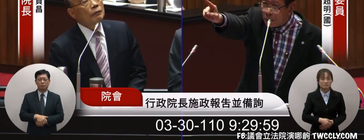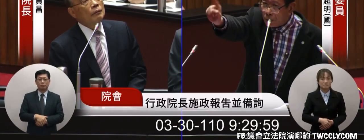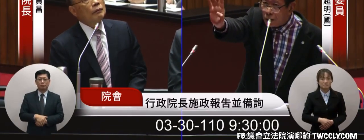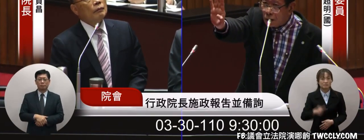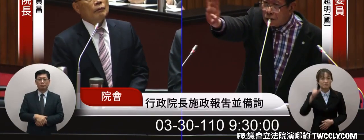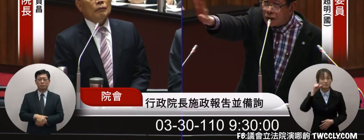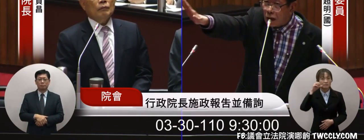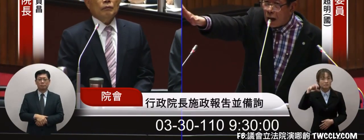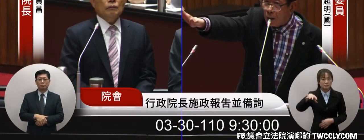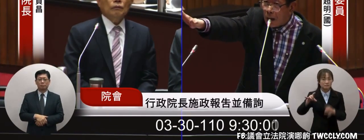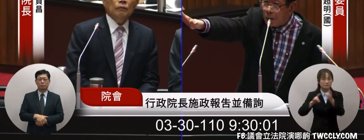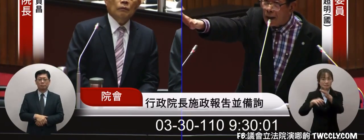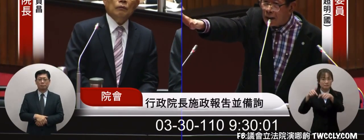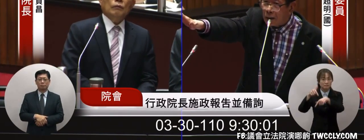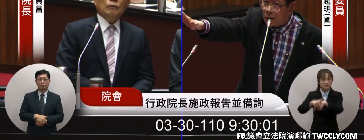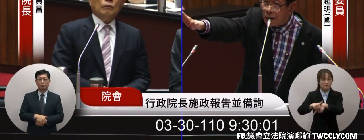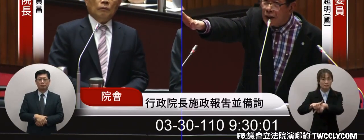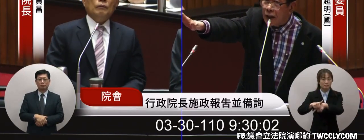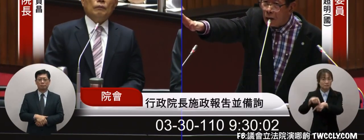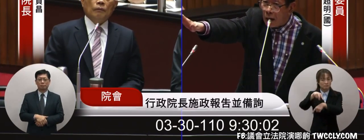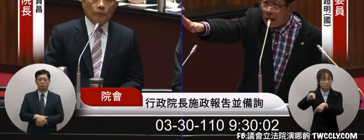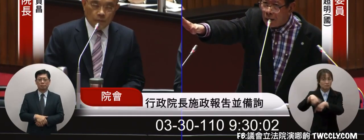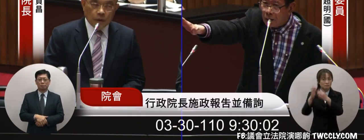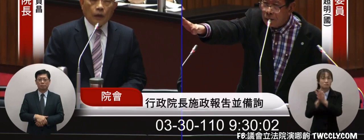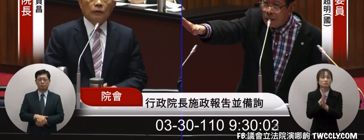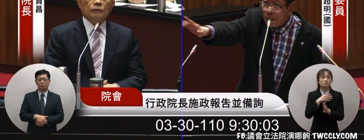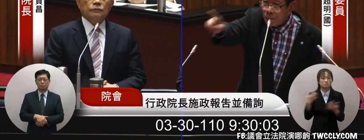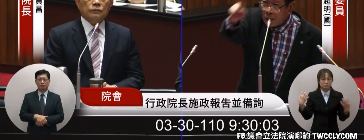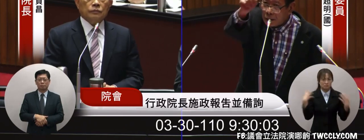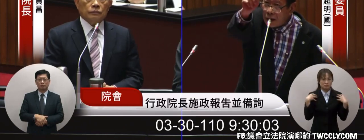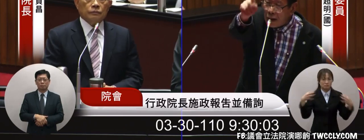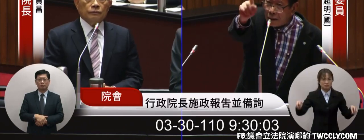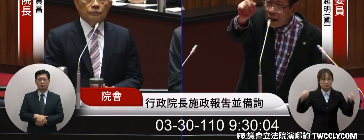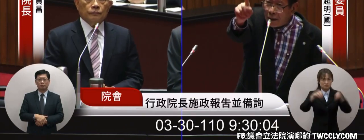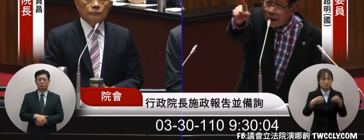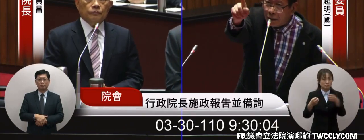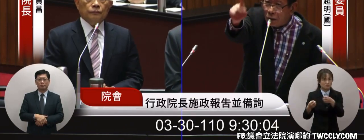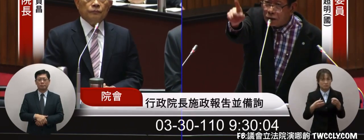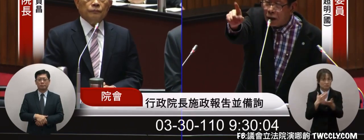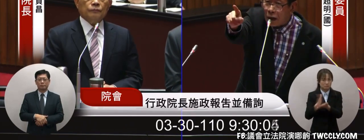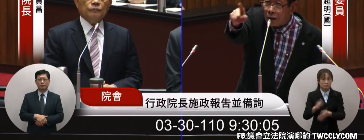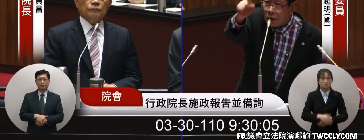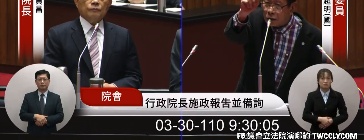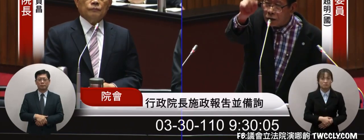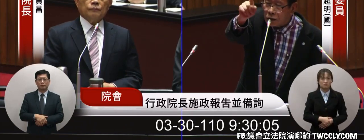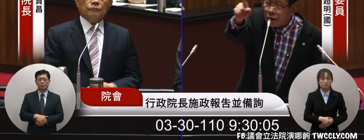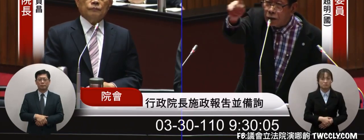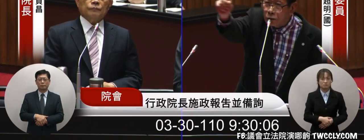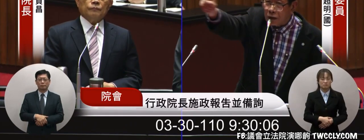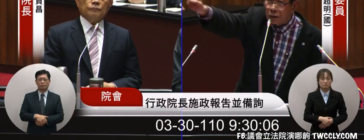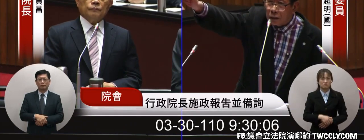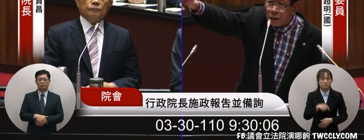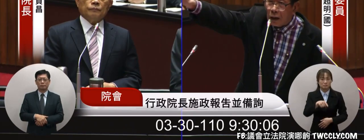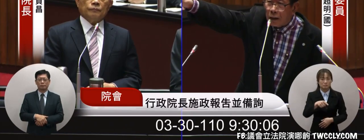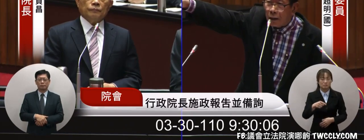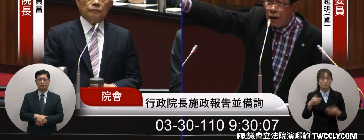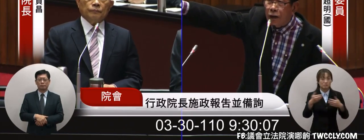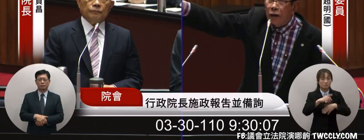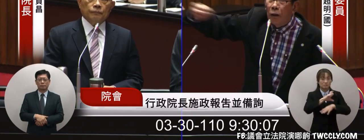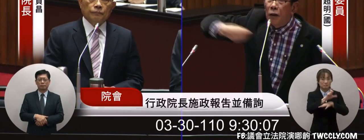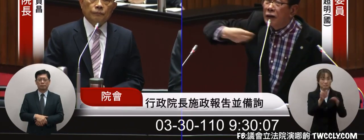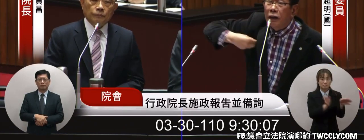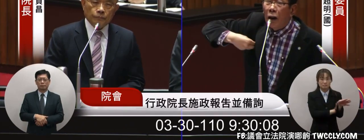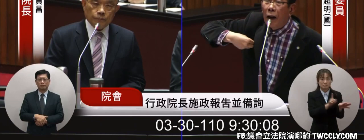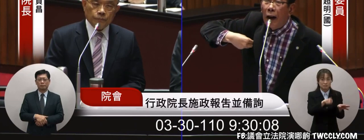這個人都是在後面我來我去條街你的台電通宵場的那是刀壓特